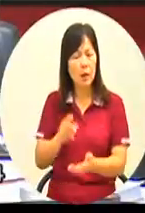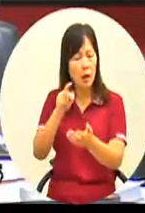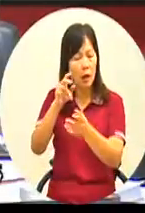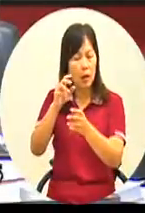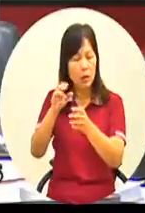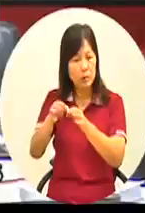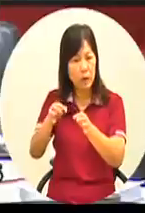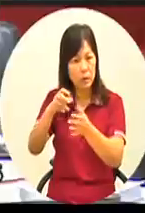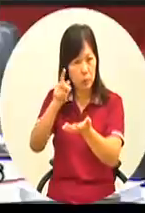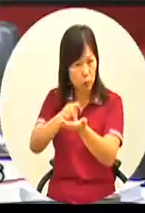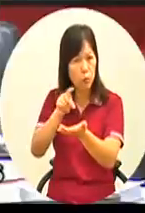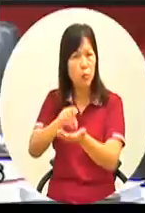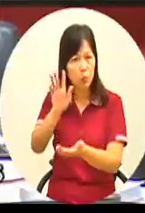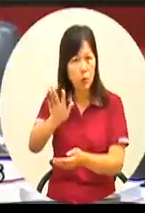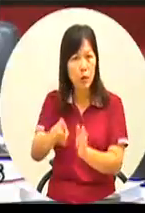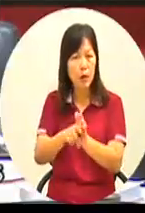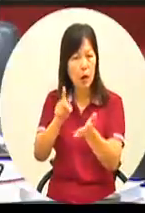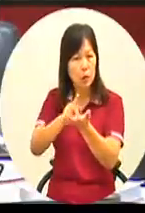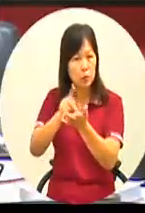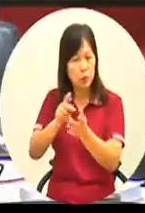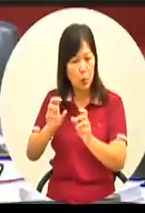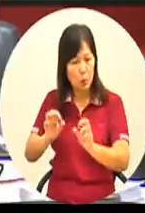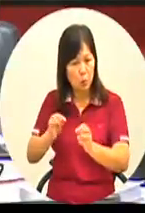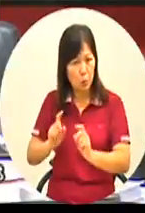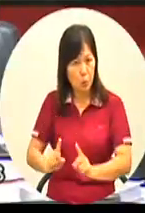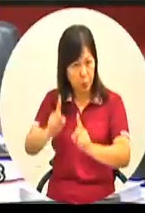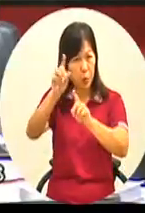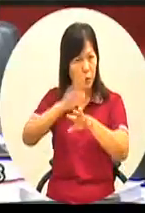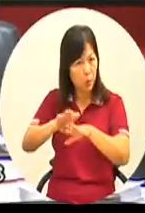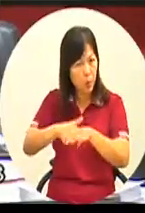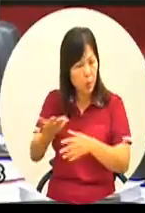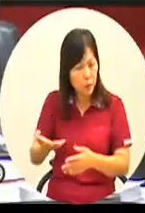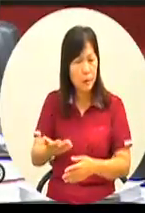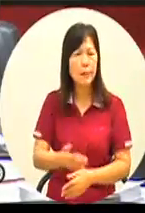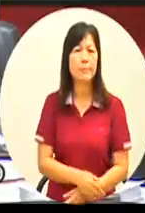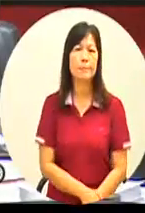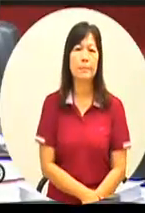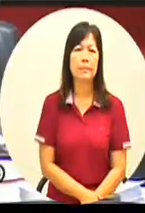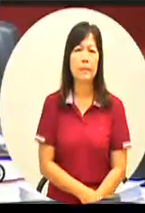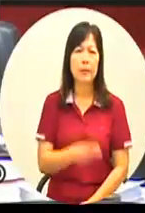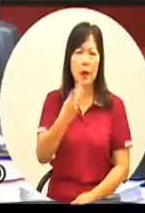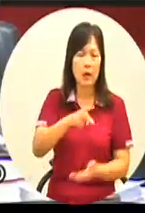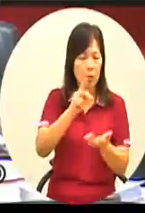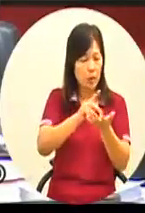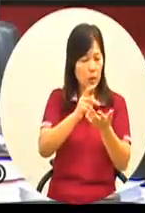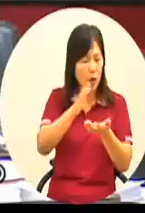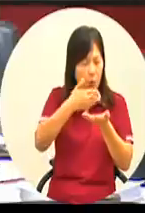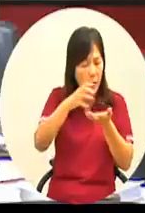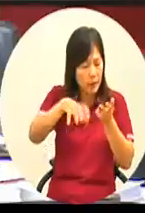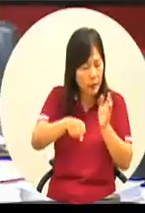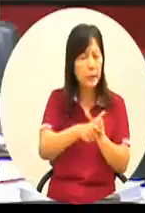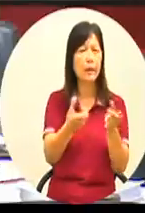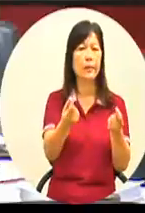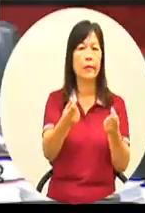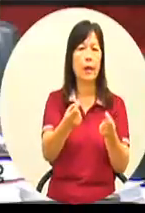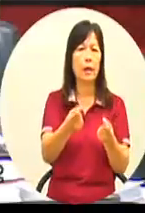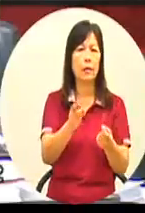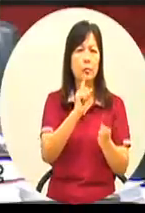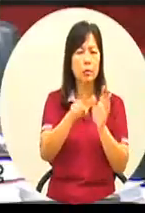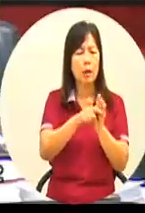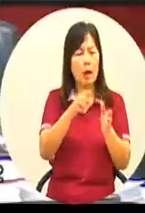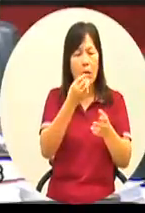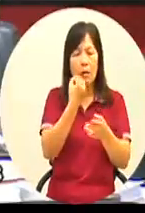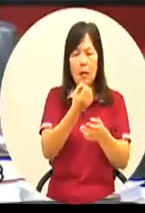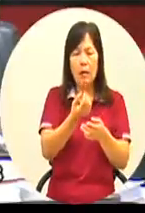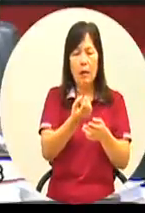啊，租的话是不是租金也会跟着调整？好，有些饭店业他已经讲出来了，他做不下去